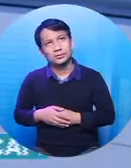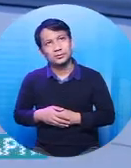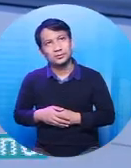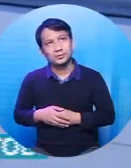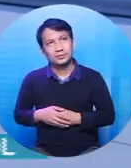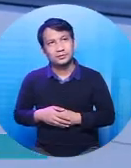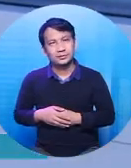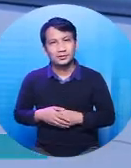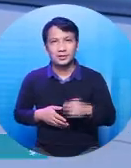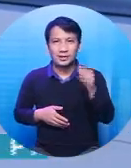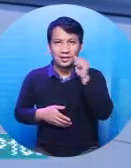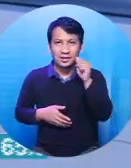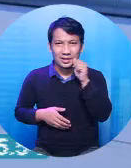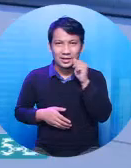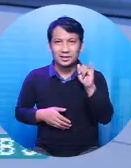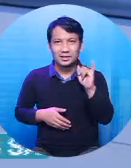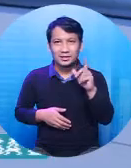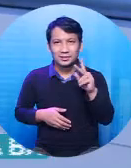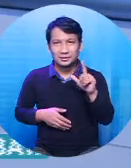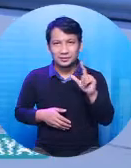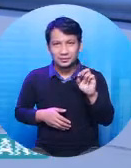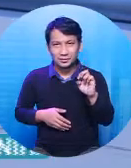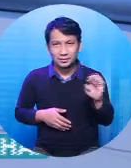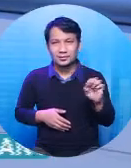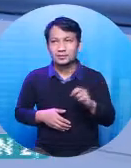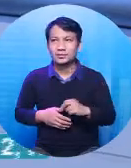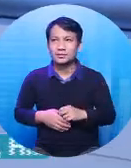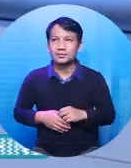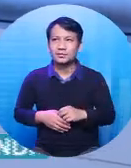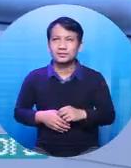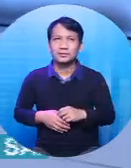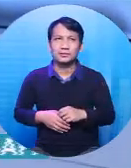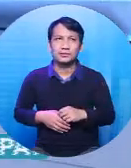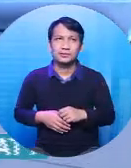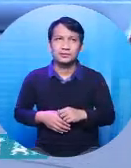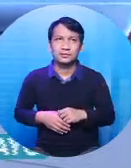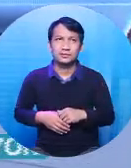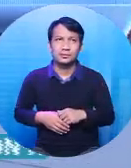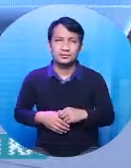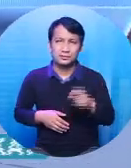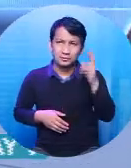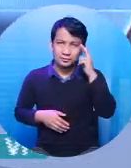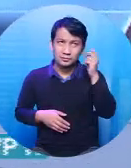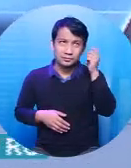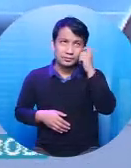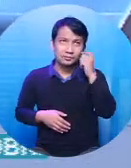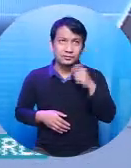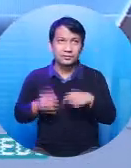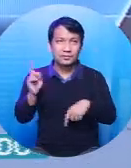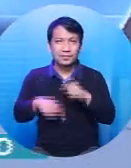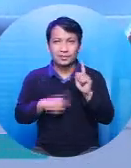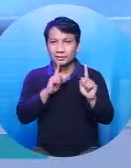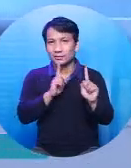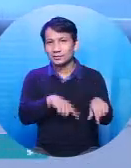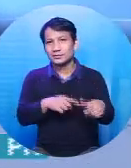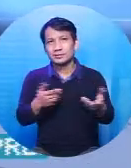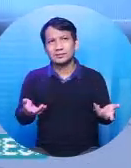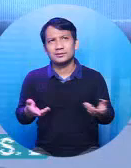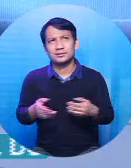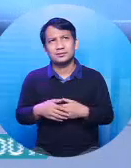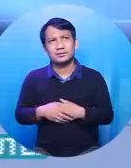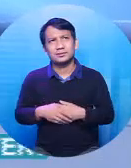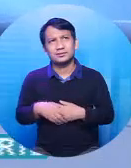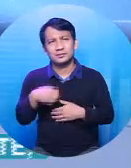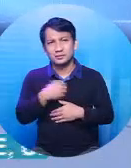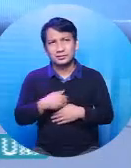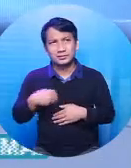Ma'am Aileen Bender, magandang hapon po. Magandang hapon, Rapital po. Kaya pala hindi siya sumagot. Oh. Ma'am Aileen, sorry.